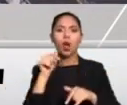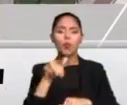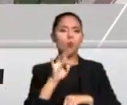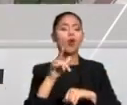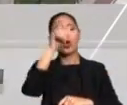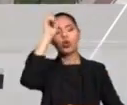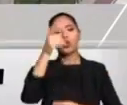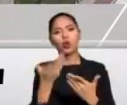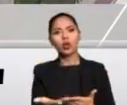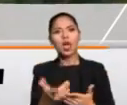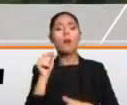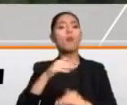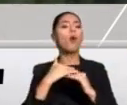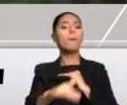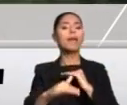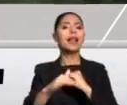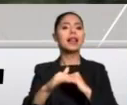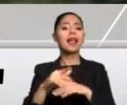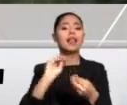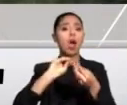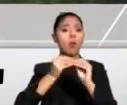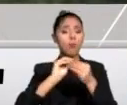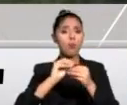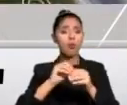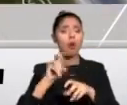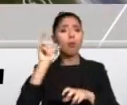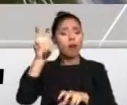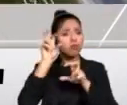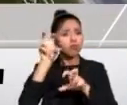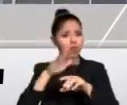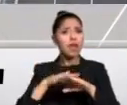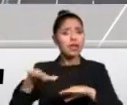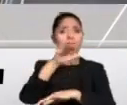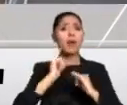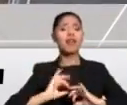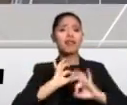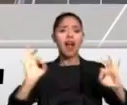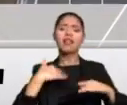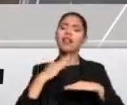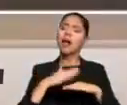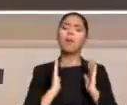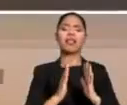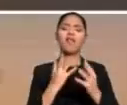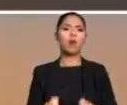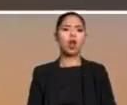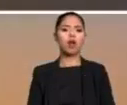ülkeye ve bu millete husumet besleyenleri rahatsız etmeyi sürdüreceğiz. Hayırlı olsun.